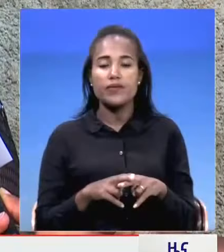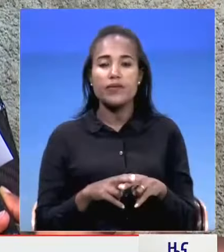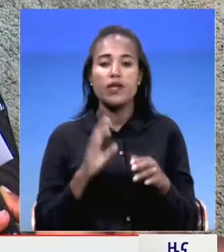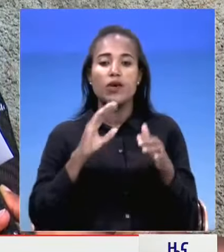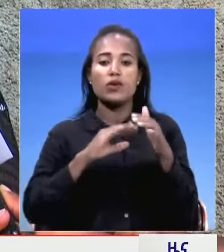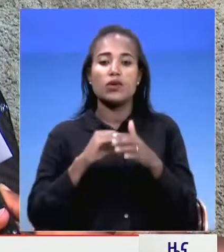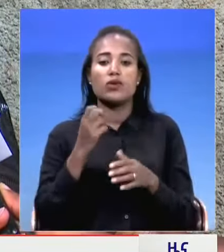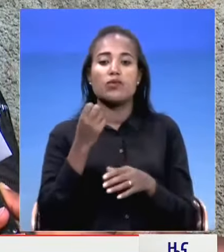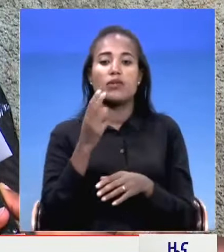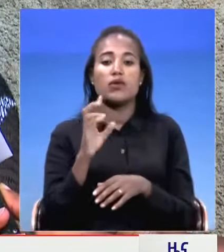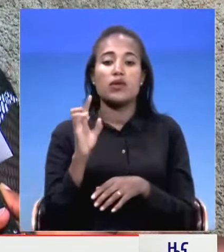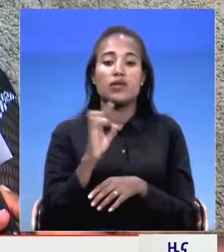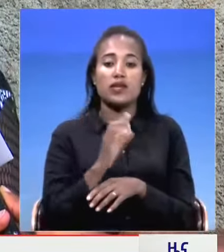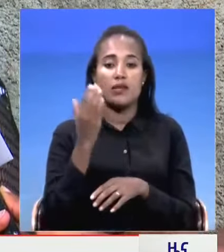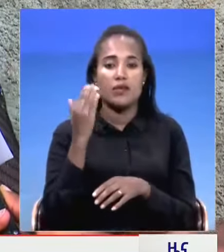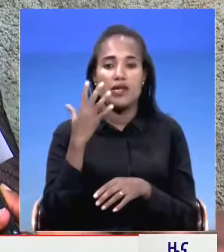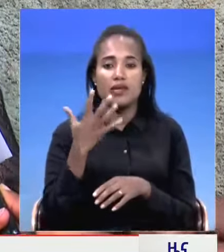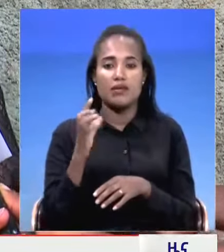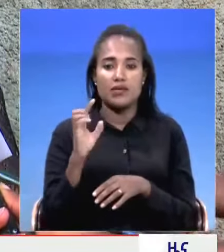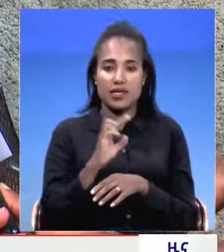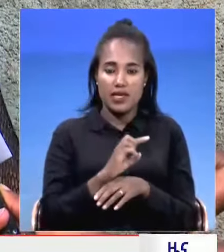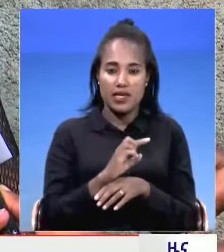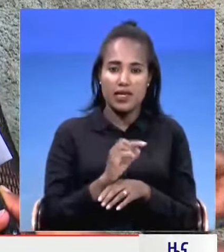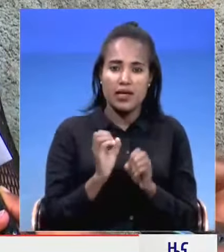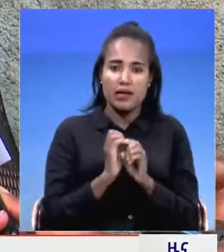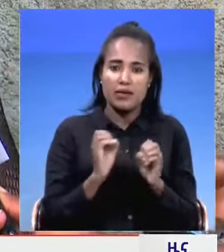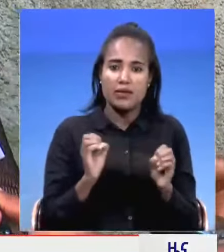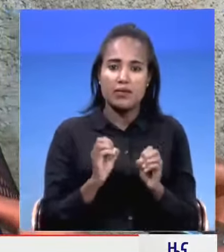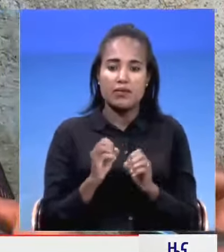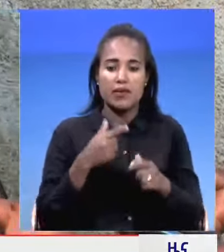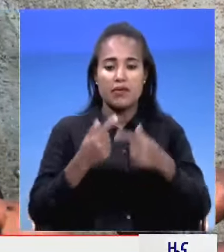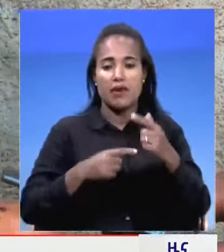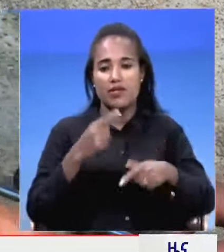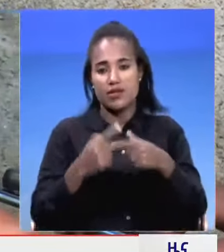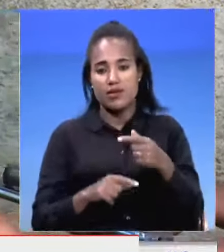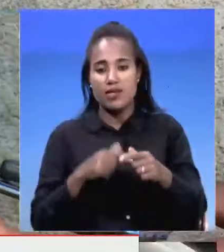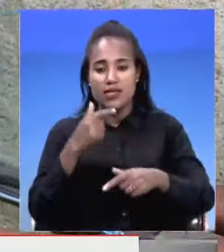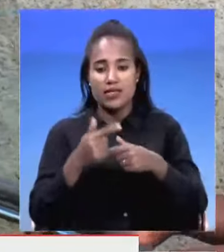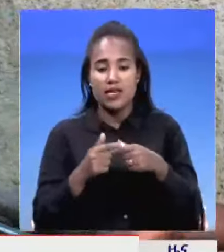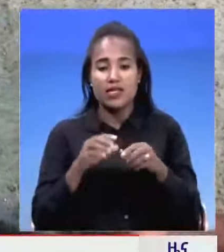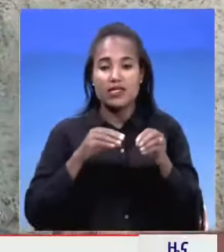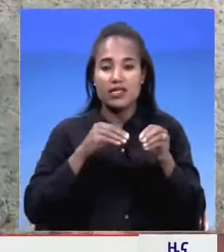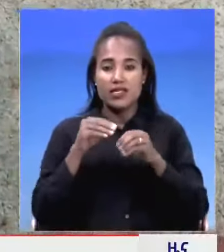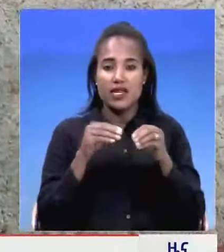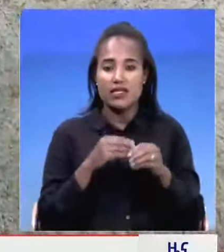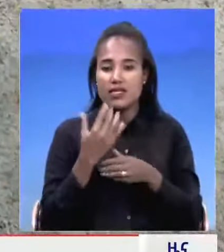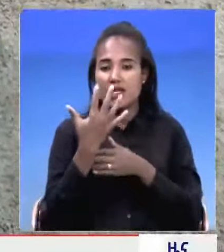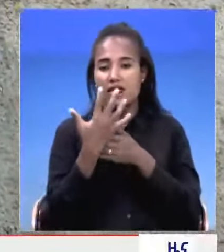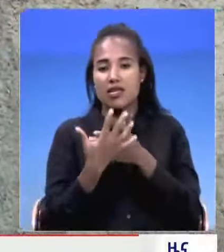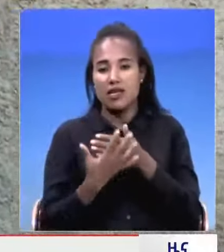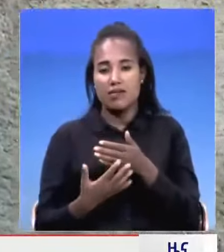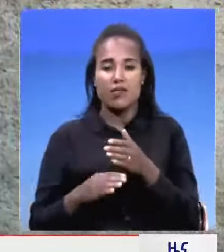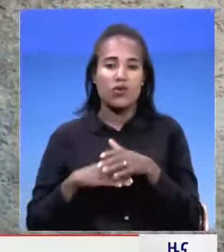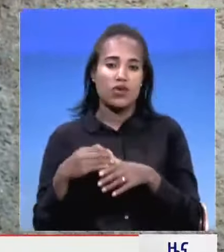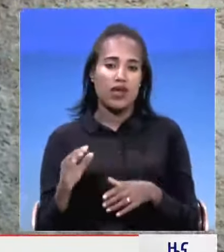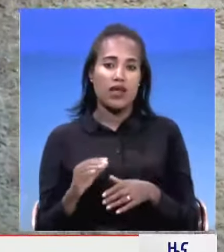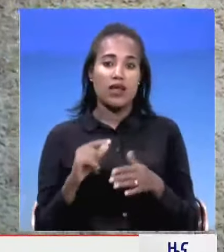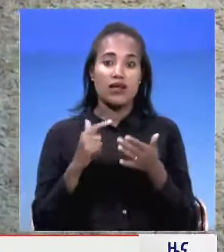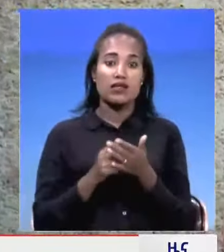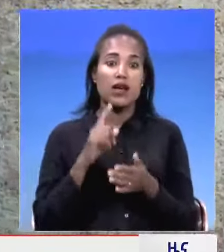ቢወጣሁት በ12 ቀን ነበረ። 15 ቀን ምን ማናር መሄድም አልችልም። ስወዛወዝ ደምን ቢብሎኛል። ከዛ